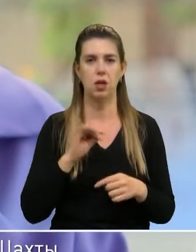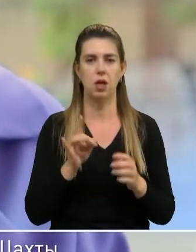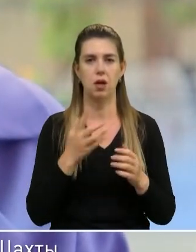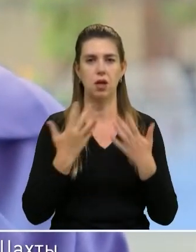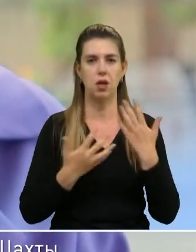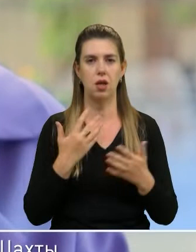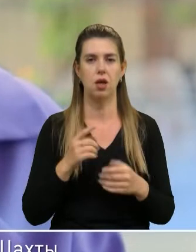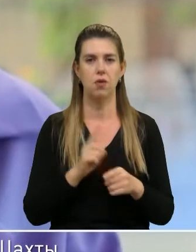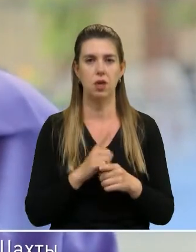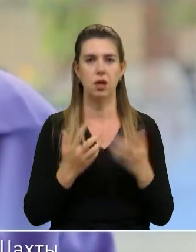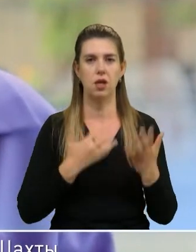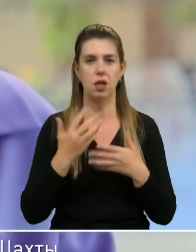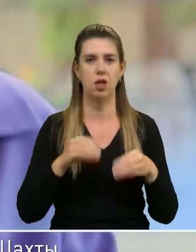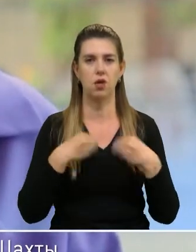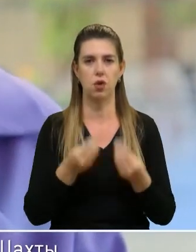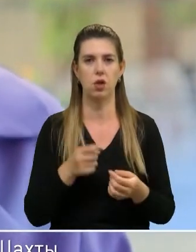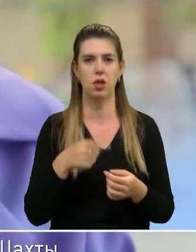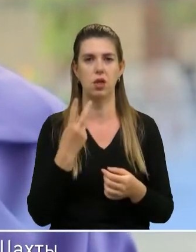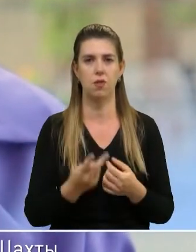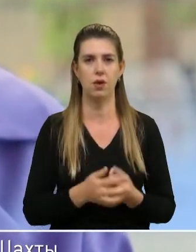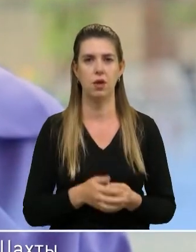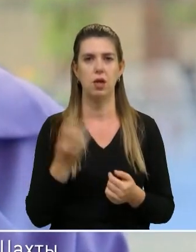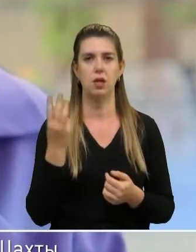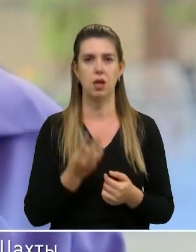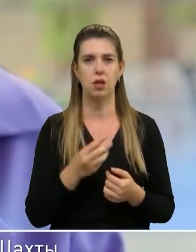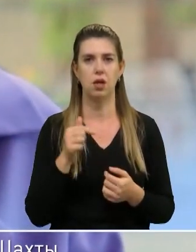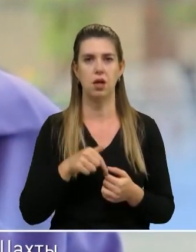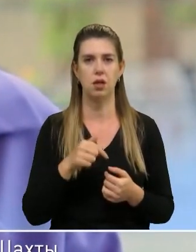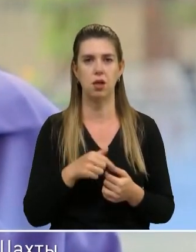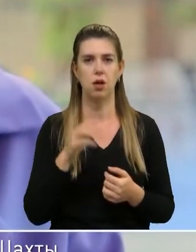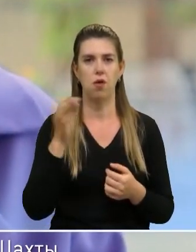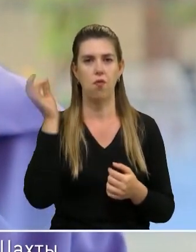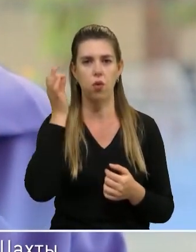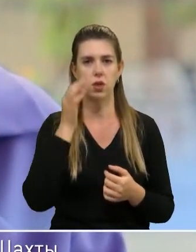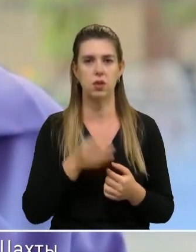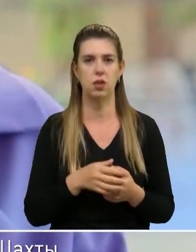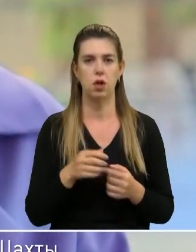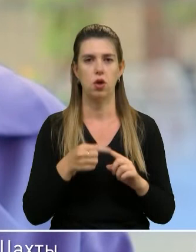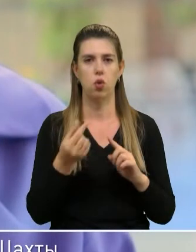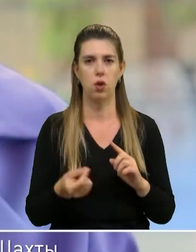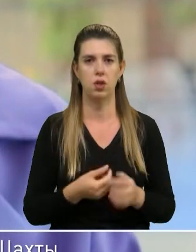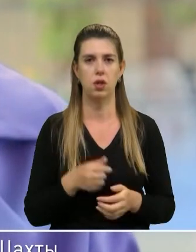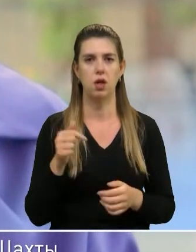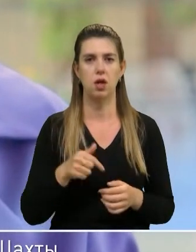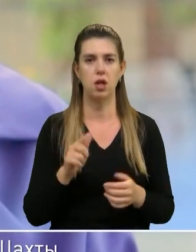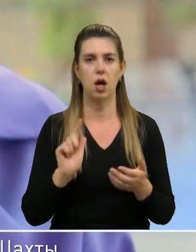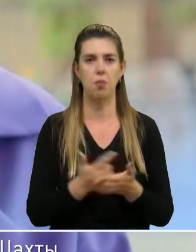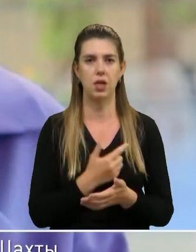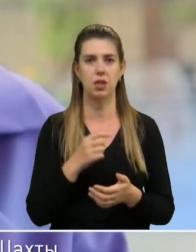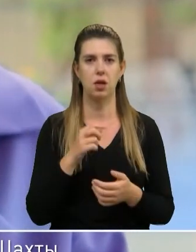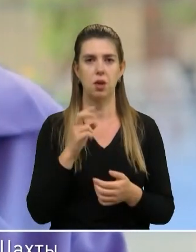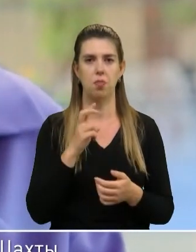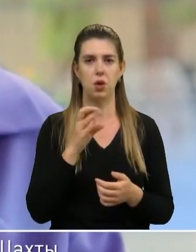есть выделение энергии. Это 2. Третье – это волосы, ногти. Это опять-таки